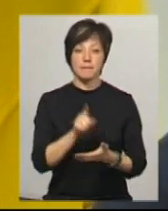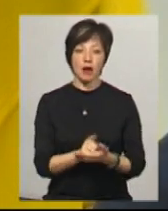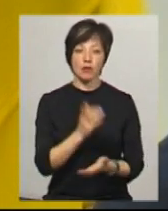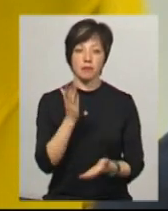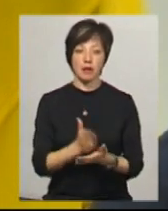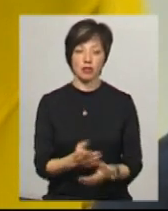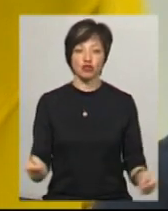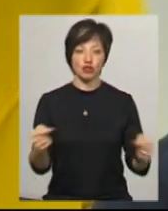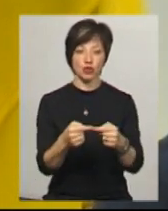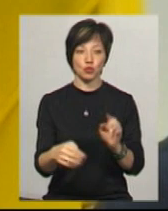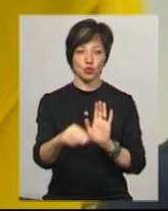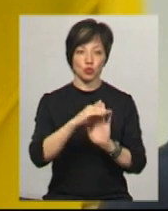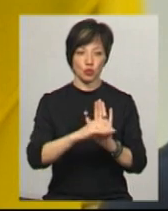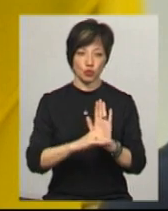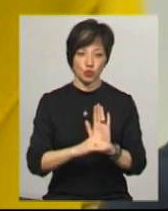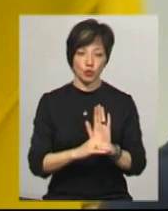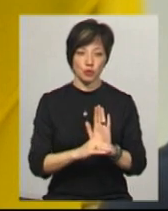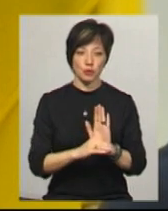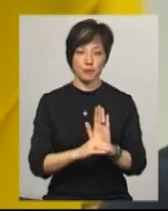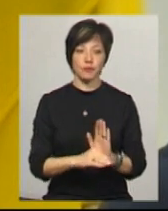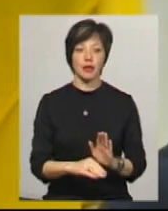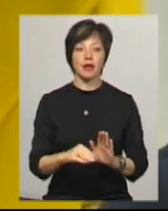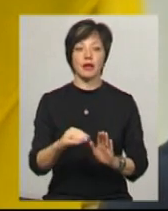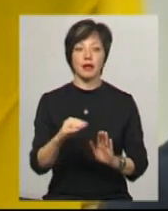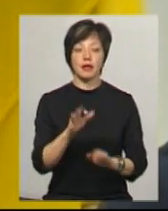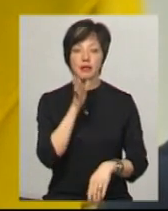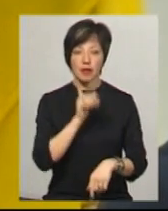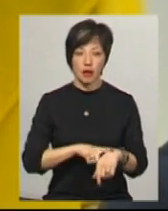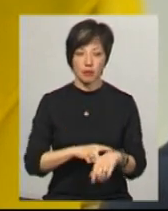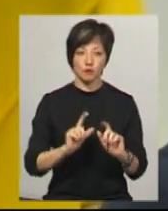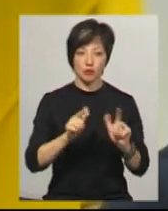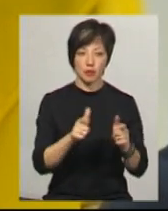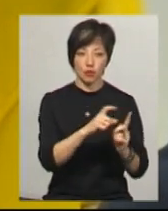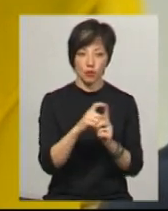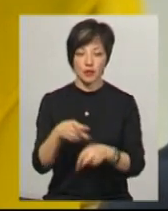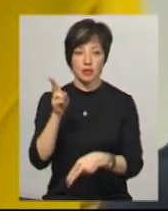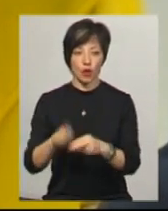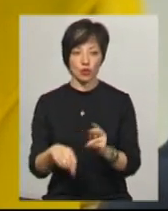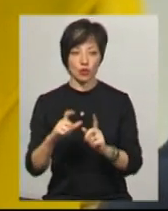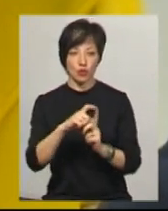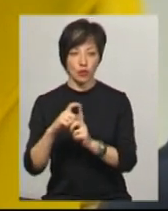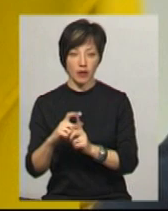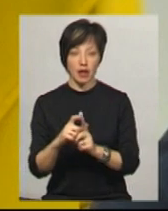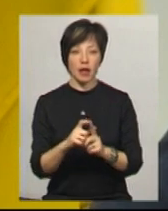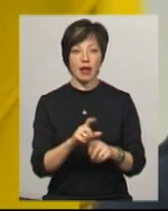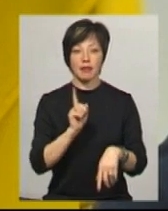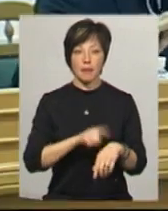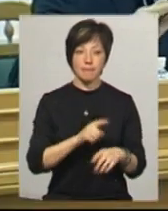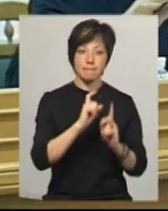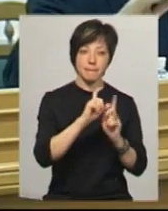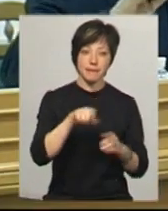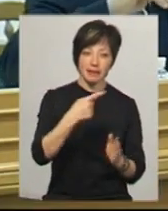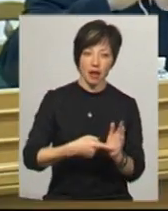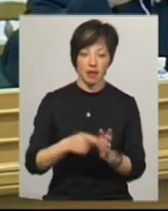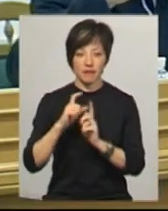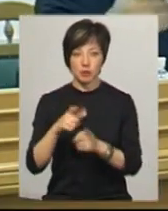мати чітку структуру. Це означає таймінг, вступне слово, заключне слово, таймінг на питання та відповідь.